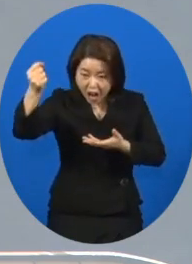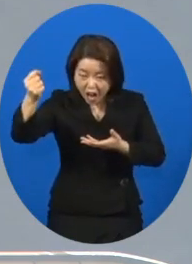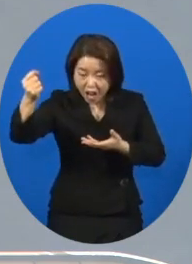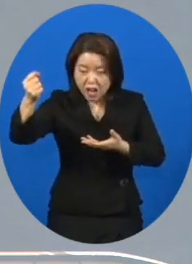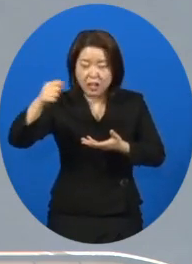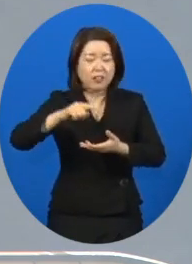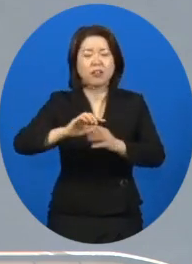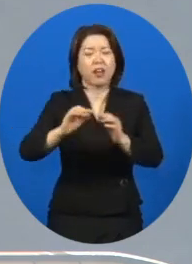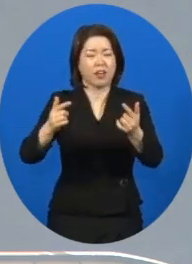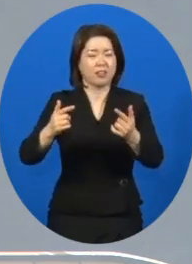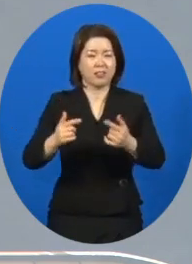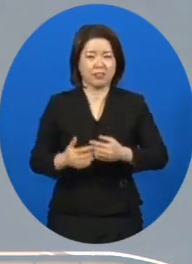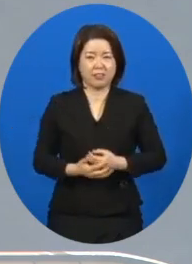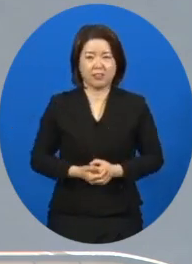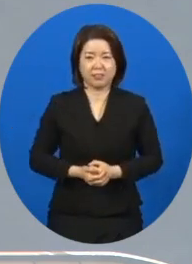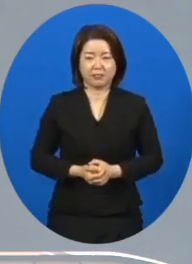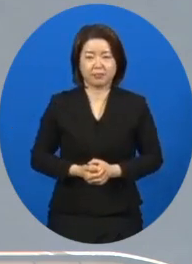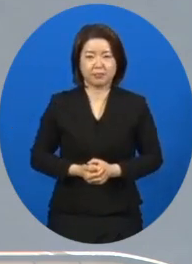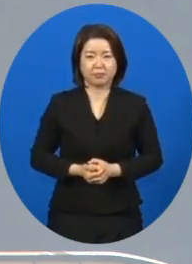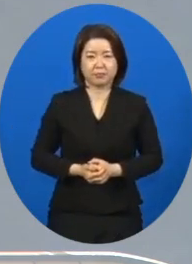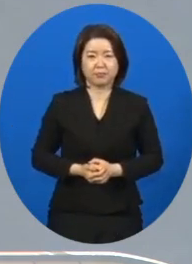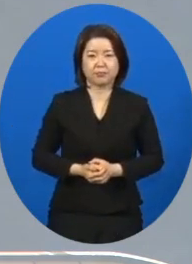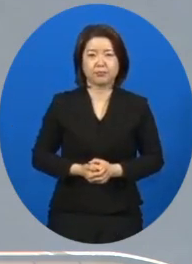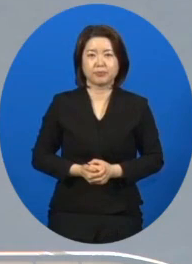아니지 않습니까?